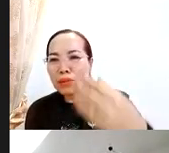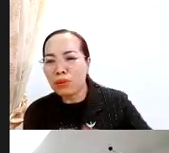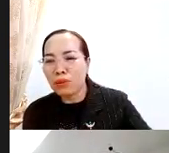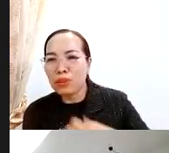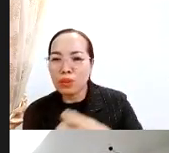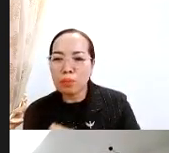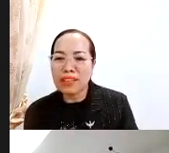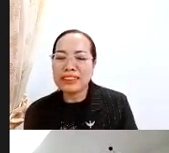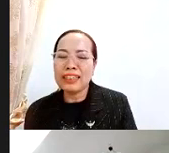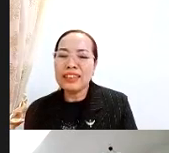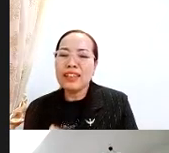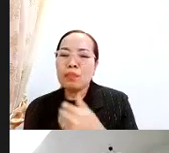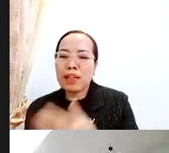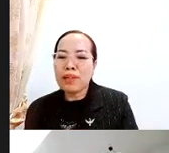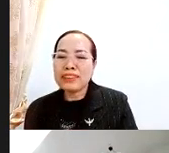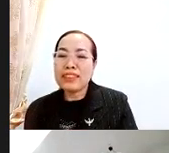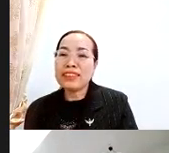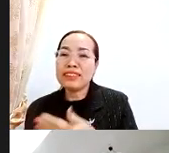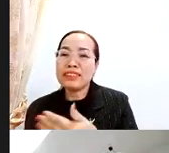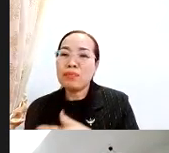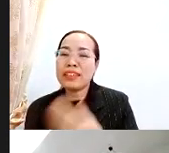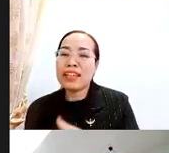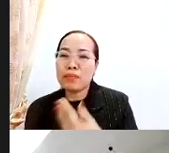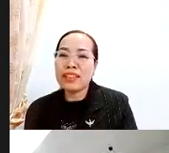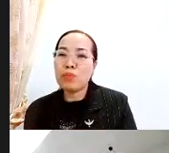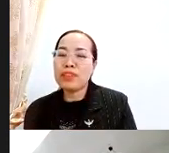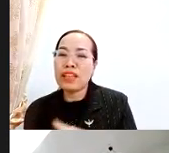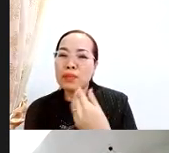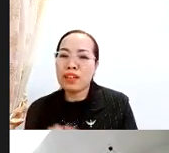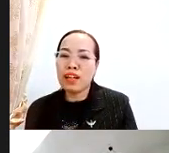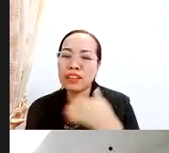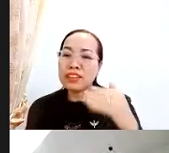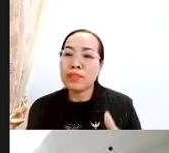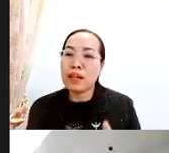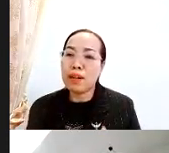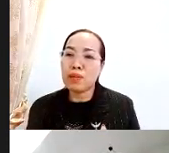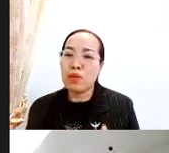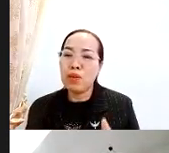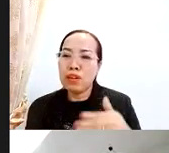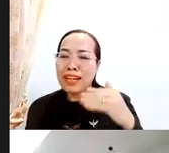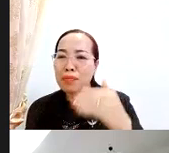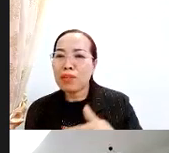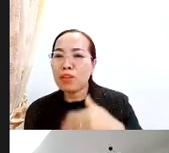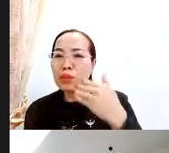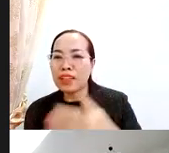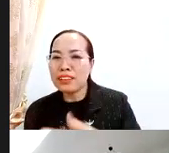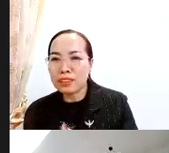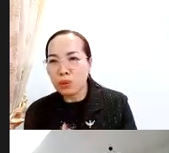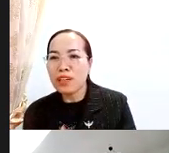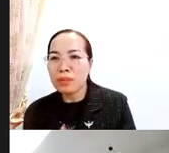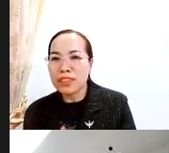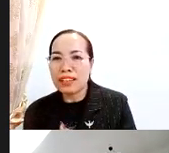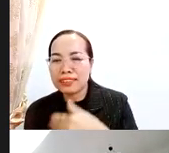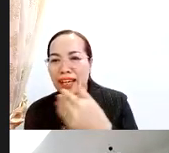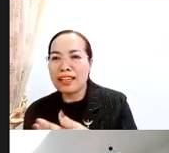đặt mong rồ đôi dục mình chăng bật mình chăng cứ miên ca mì thi mùi tê của sàn chắc cứ nhầm đặt mong rồ nhầm trai ta